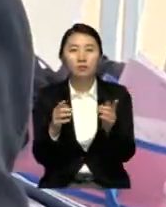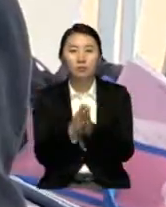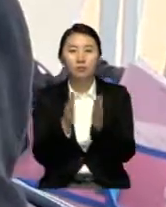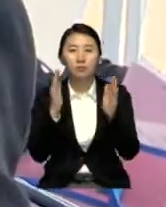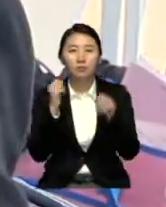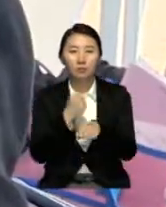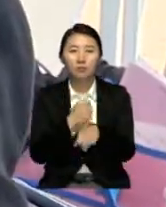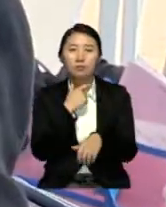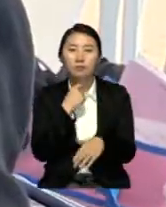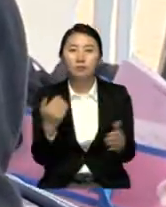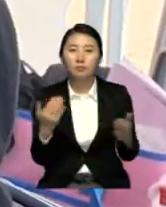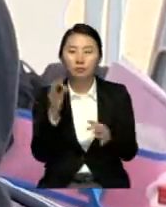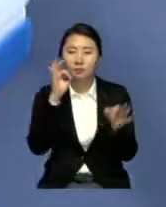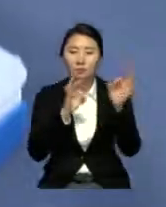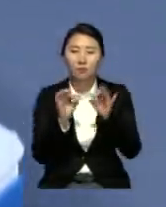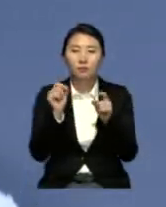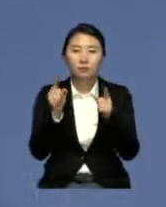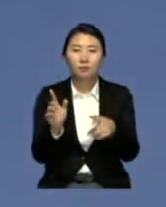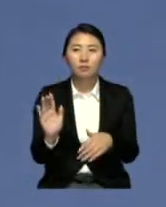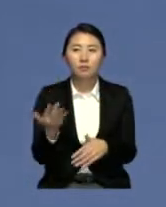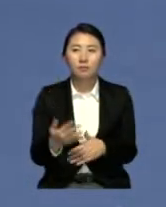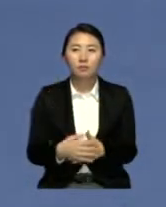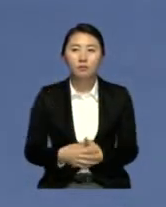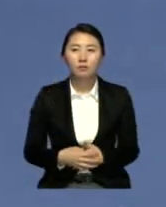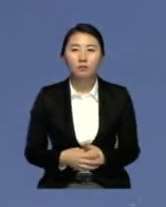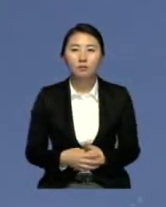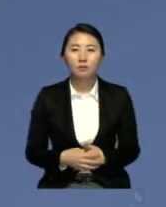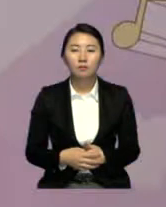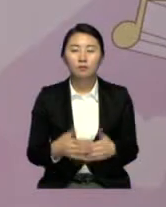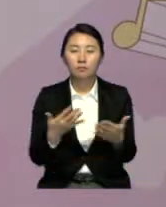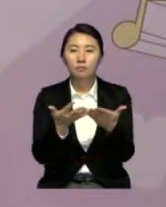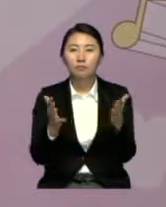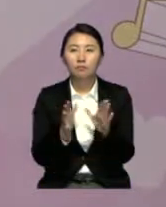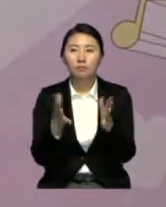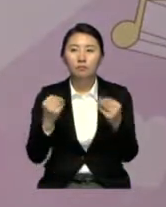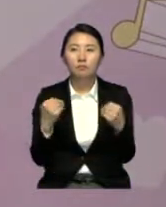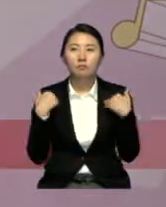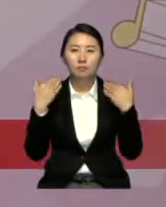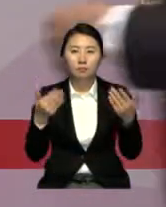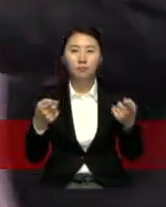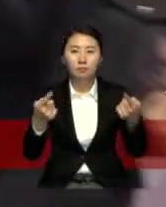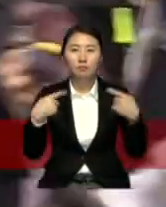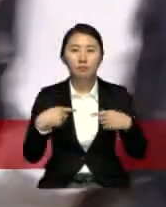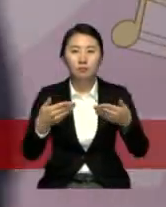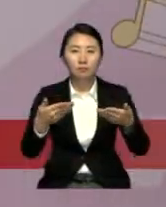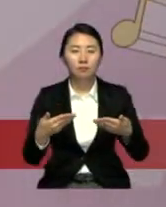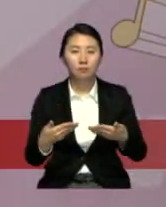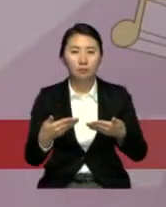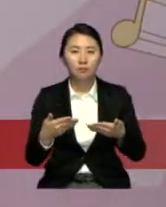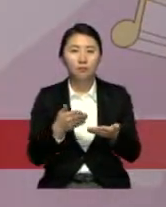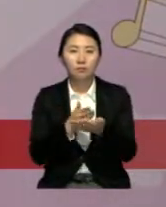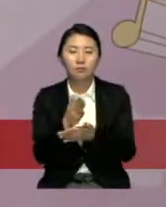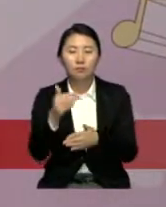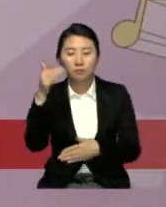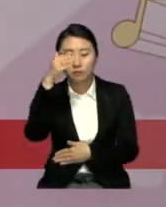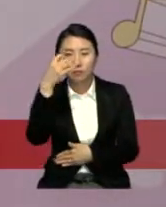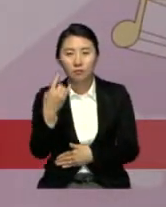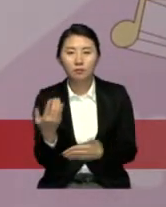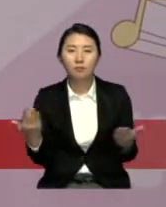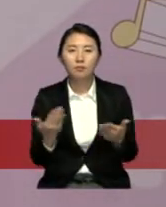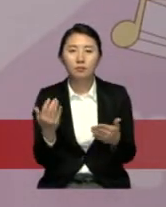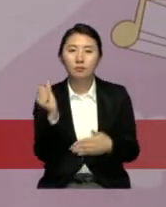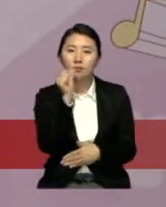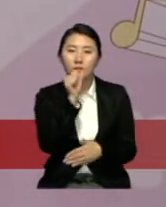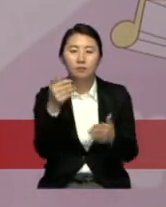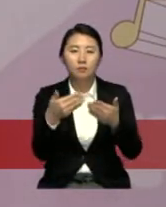하고 싶은 일을 찾아보는 기회였습니다. 마을에 있는 많은 어른들이 참여를 해주셨어요. 진로박람회에 오셔서 직업에 대한